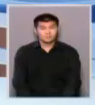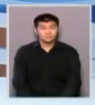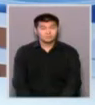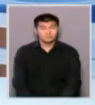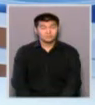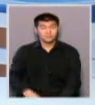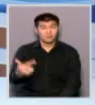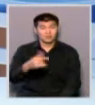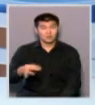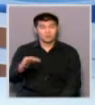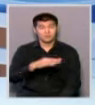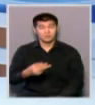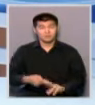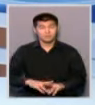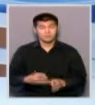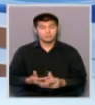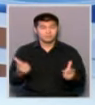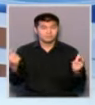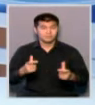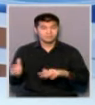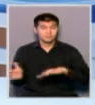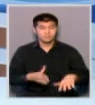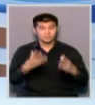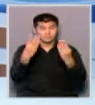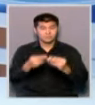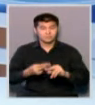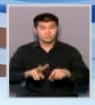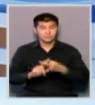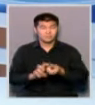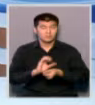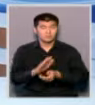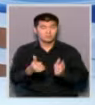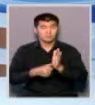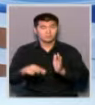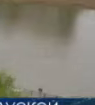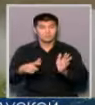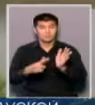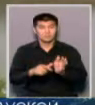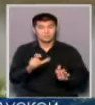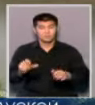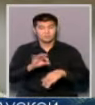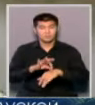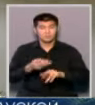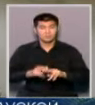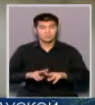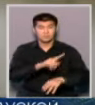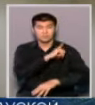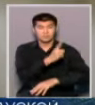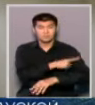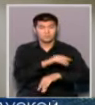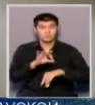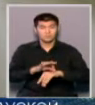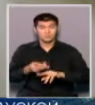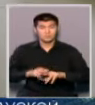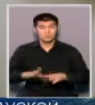вот розка области ситуация обострилась за прошедшие сутки заразили 627 человек особенность сильно болезнь